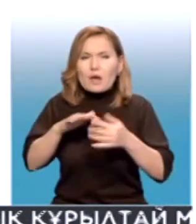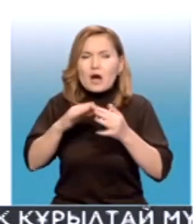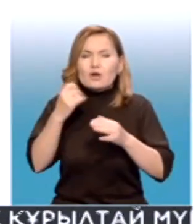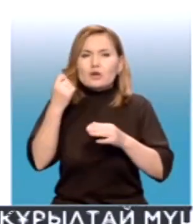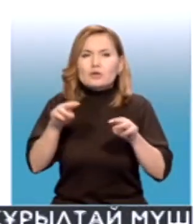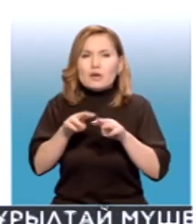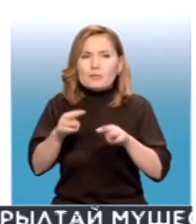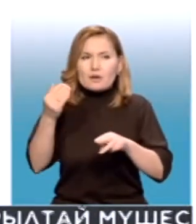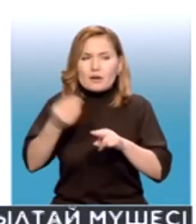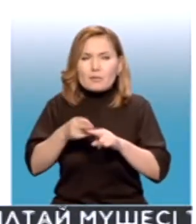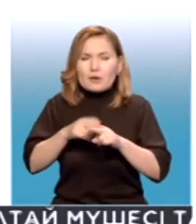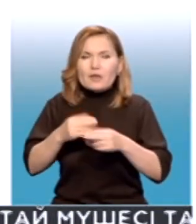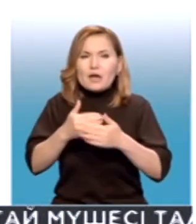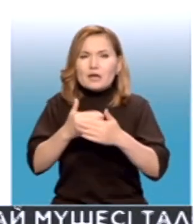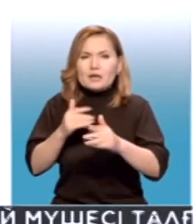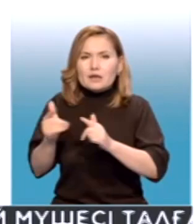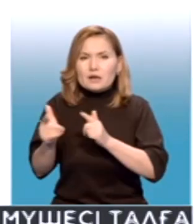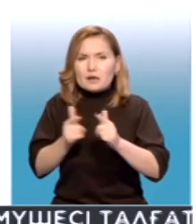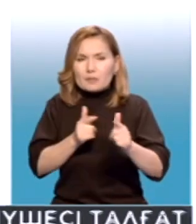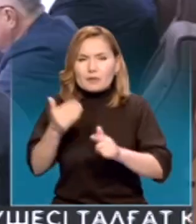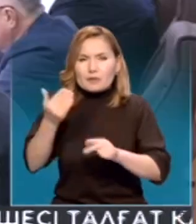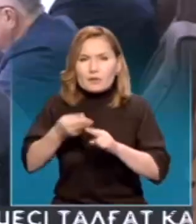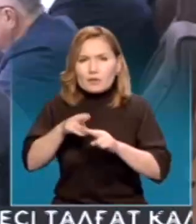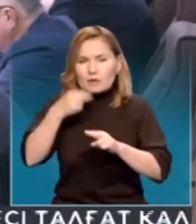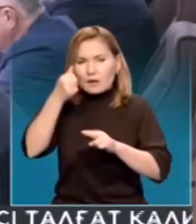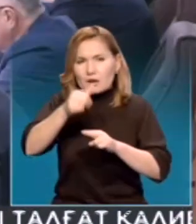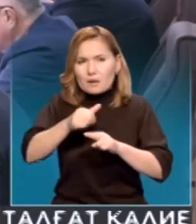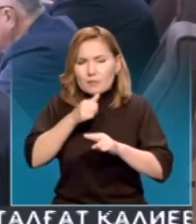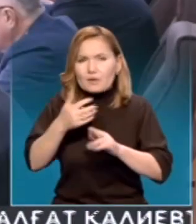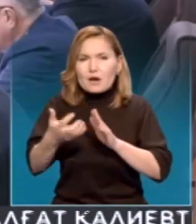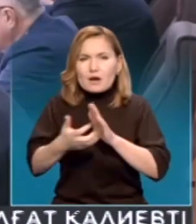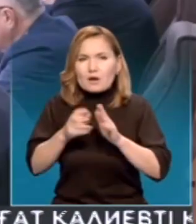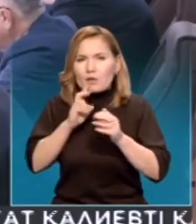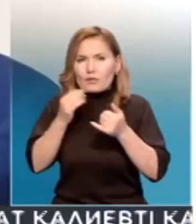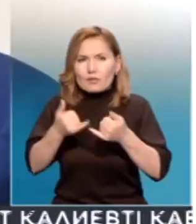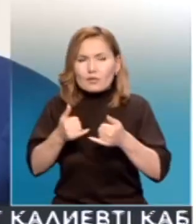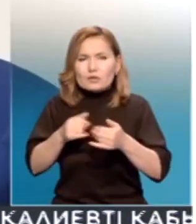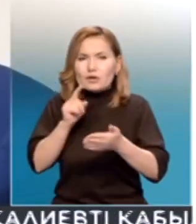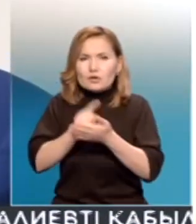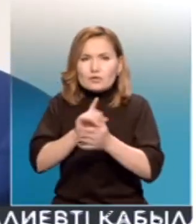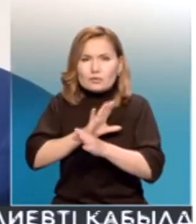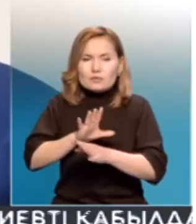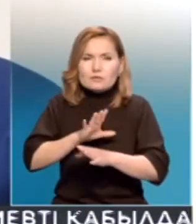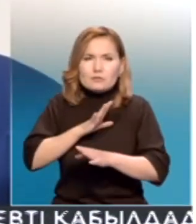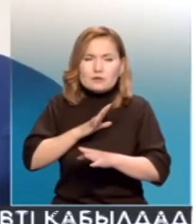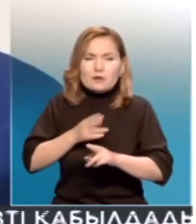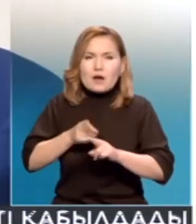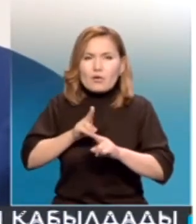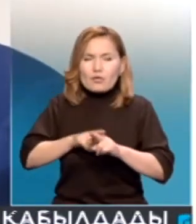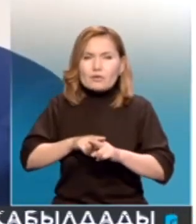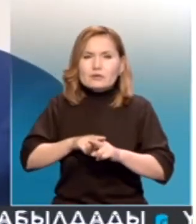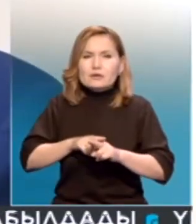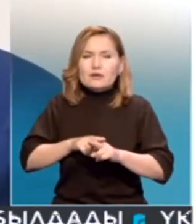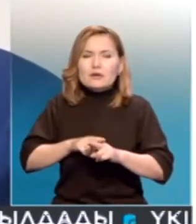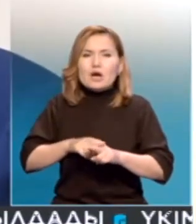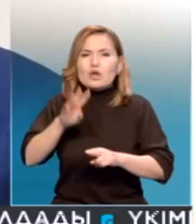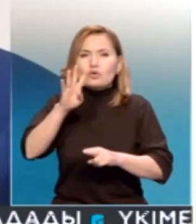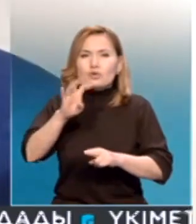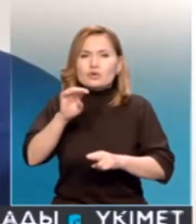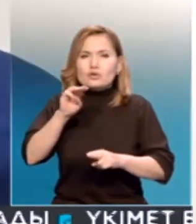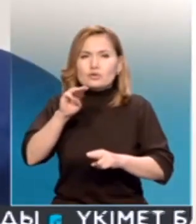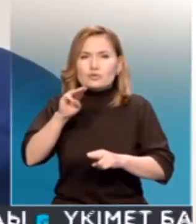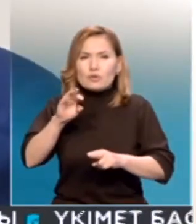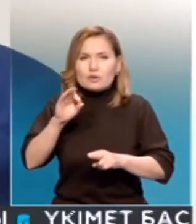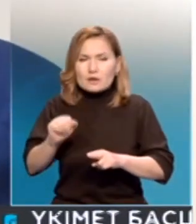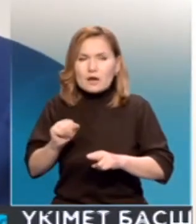шаруашылығы министрі ертерек қамдандық дейді. Айтуынша биыл тапшылық болмауы керек. 413 мың тонна арзандатылған дизель